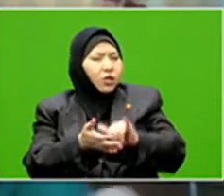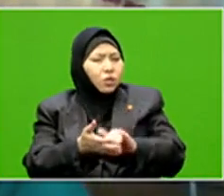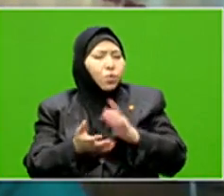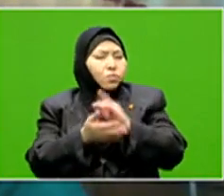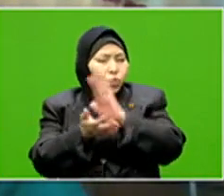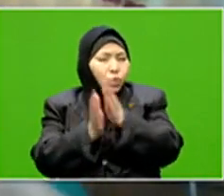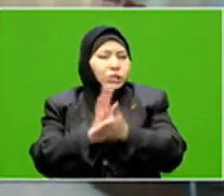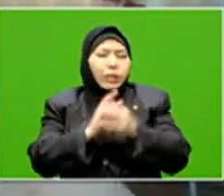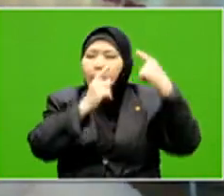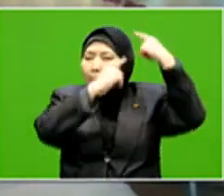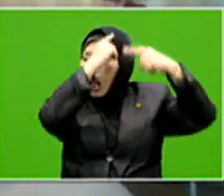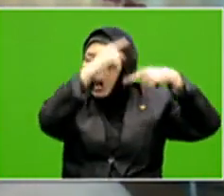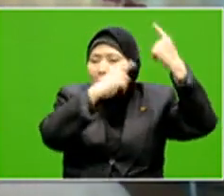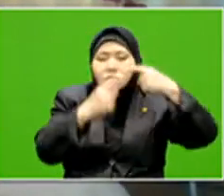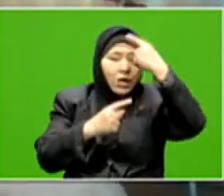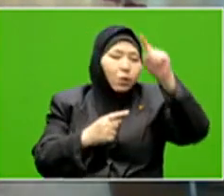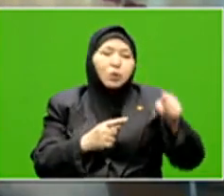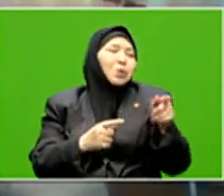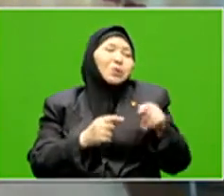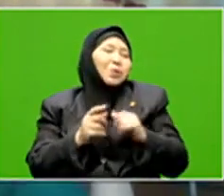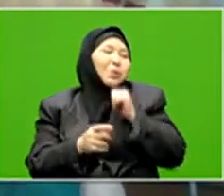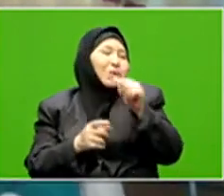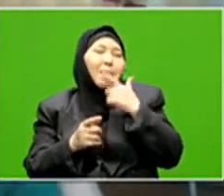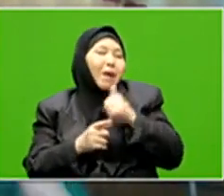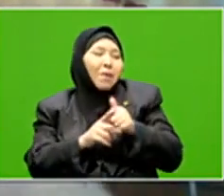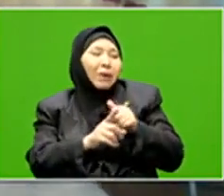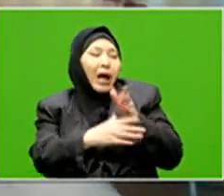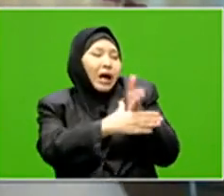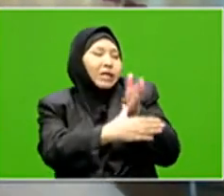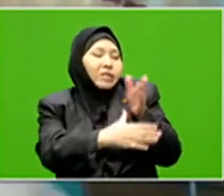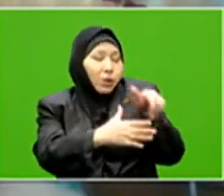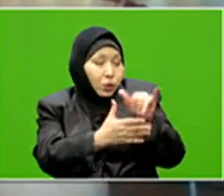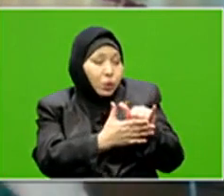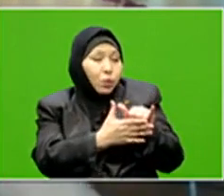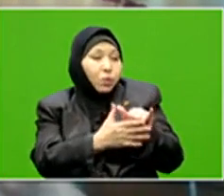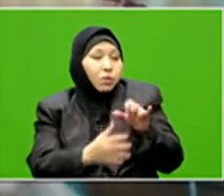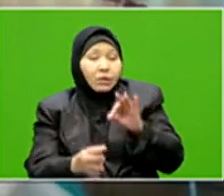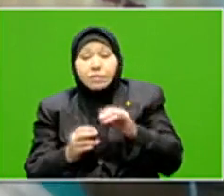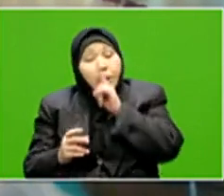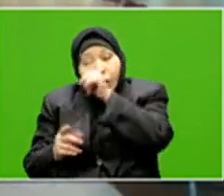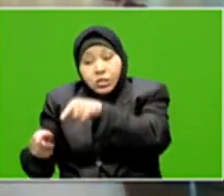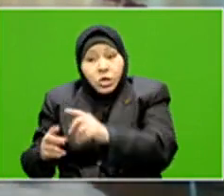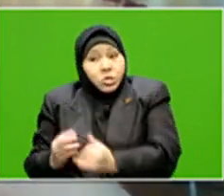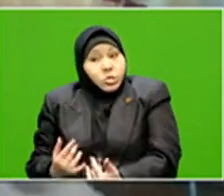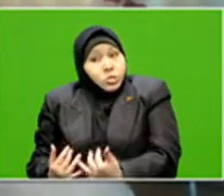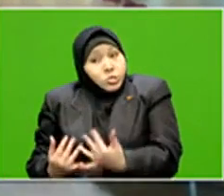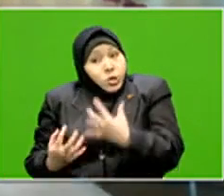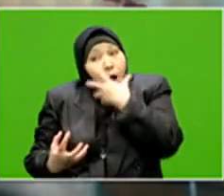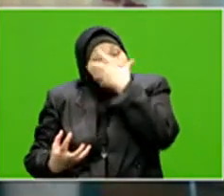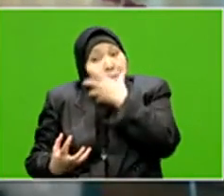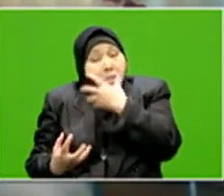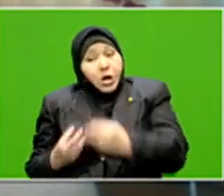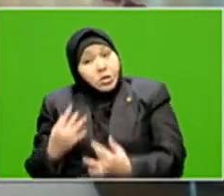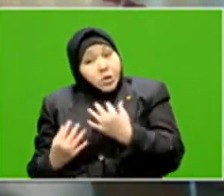jadikan sebagai alasan untuk tidak mengapa-apakan Nabi Syuaib. Waktu tu kalau ikut dia dah marah sangat dah. Dah sampai kepada